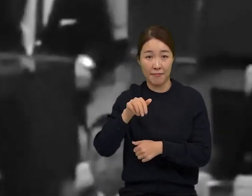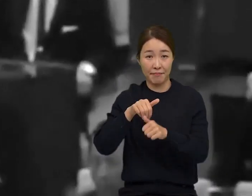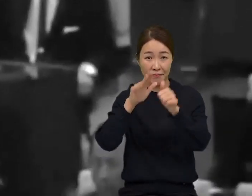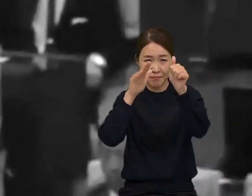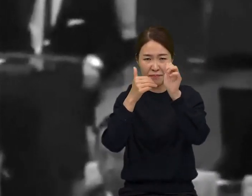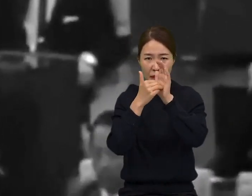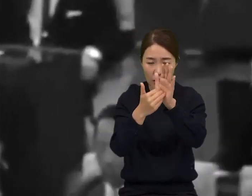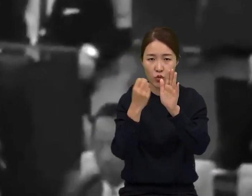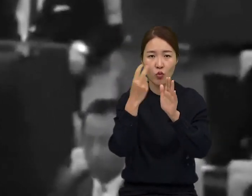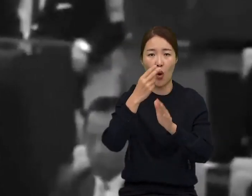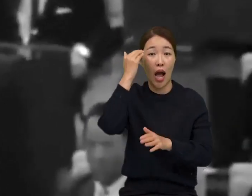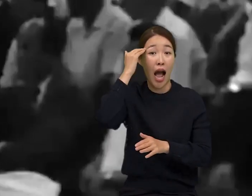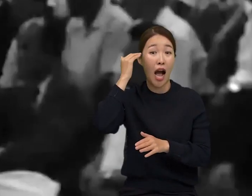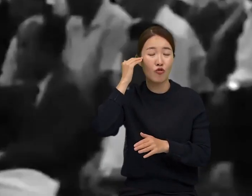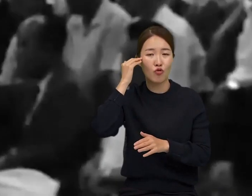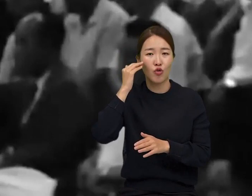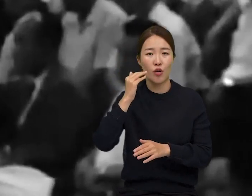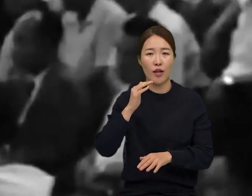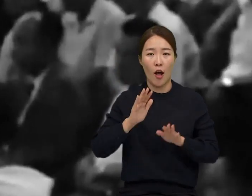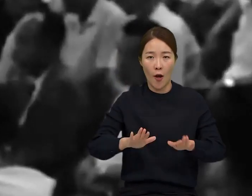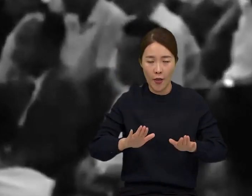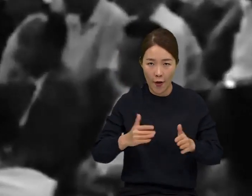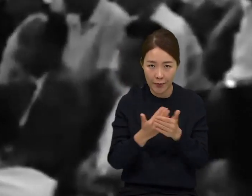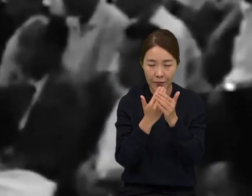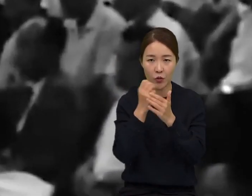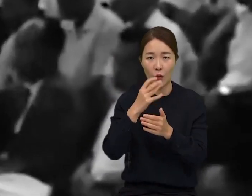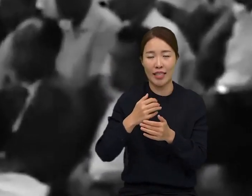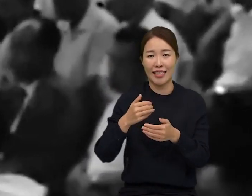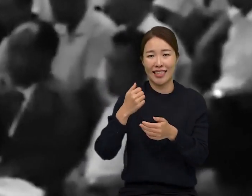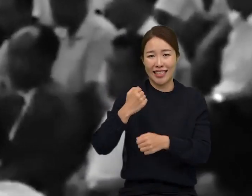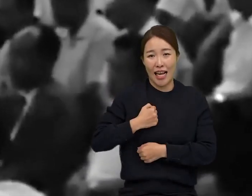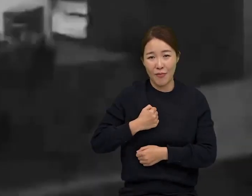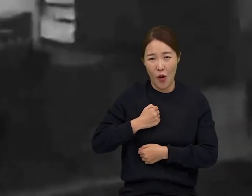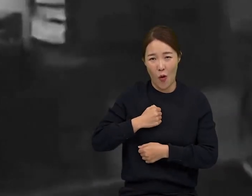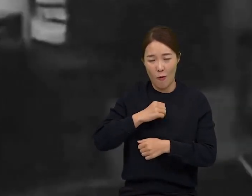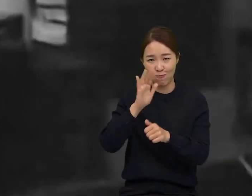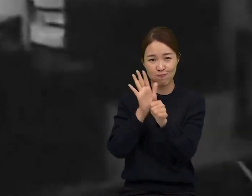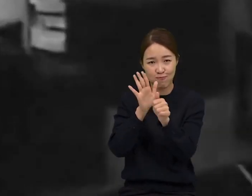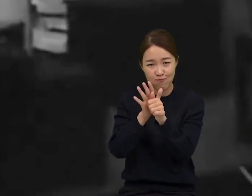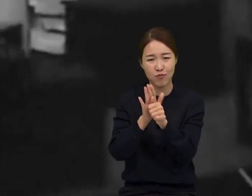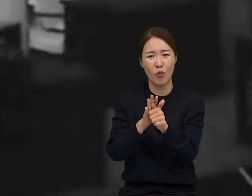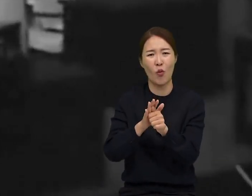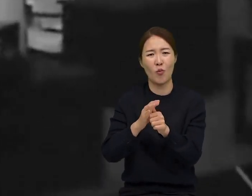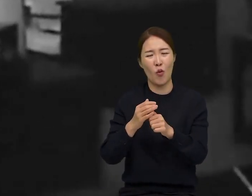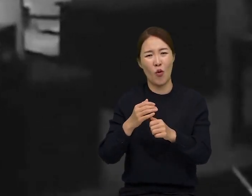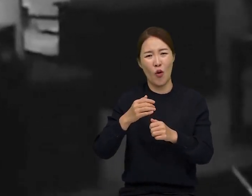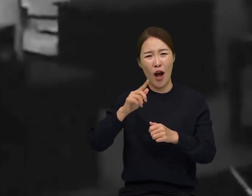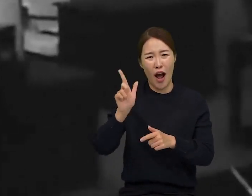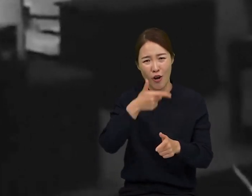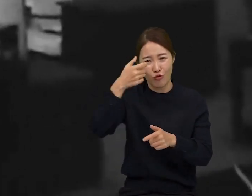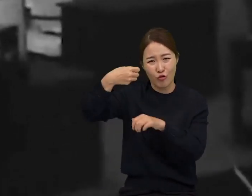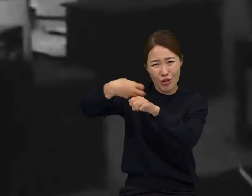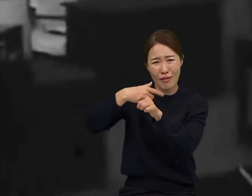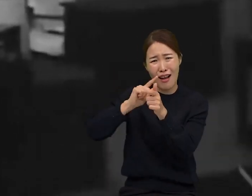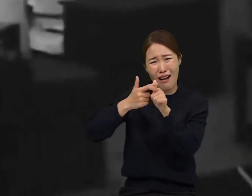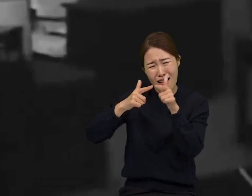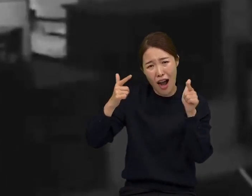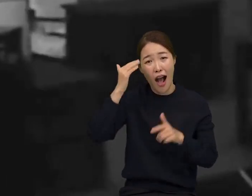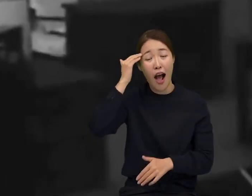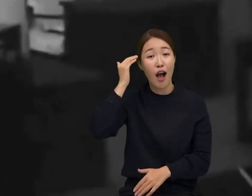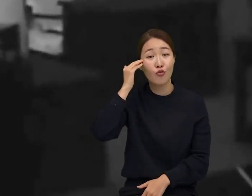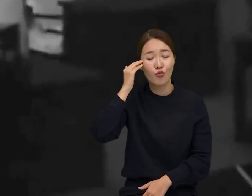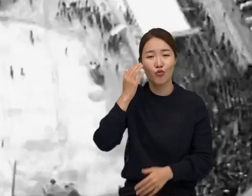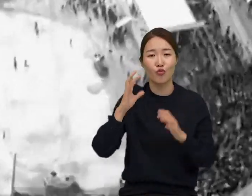방지와 한국군의 현대화, 장병 공급과 용역 수입 등의 다각적 효과를 기대하고 파병을 결정했다.